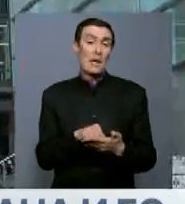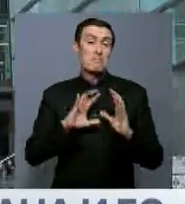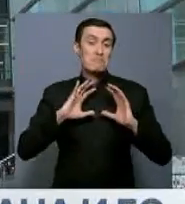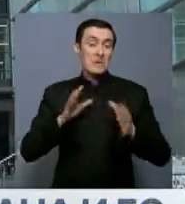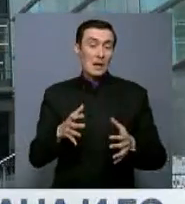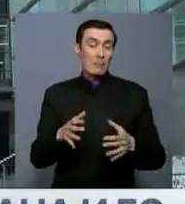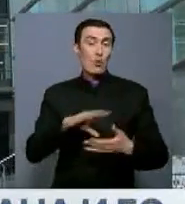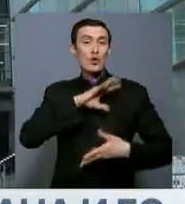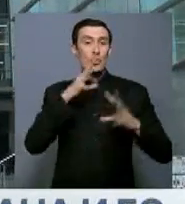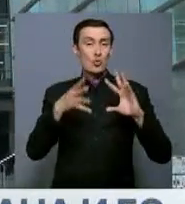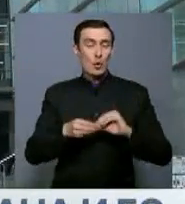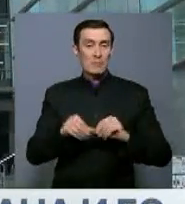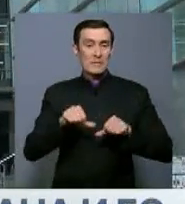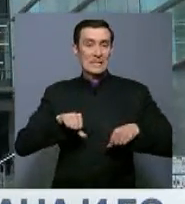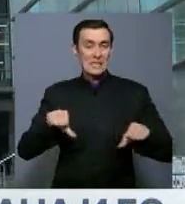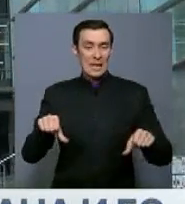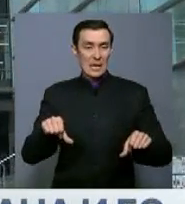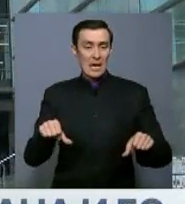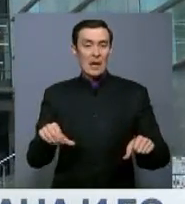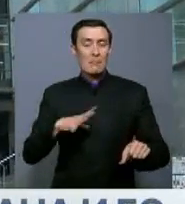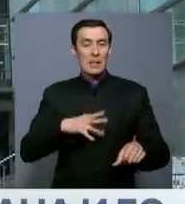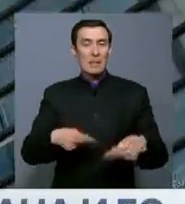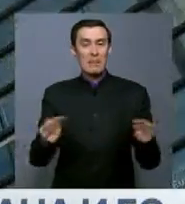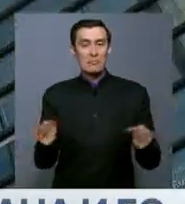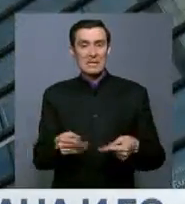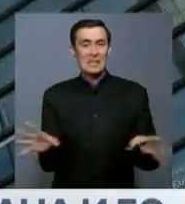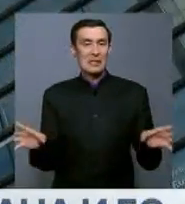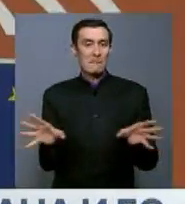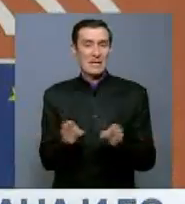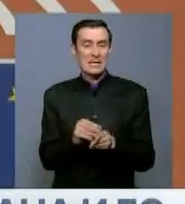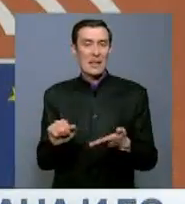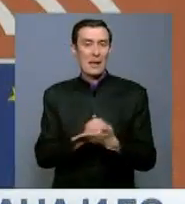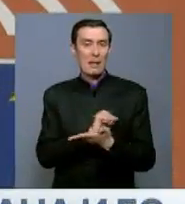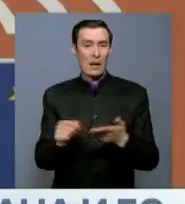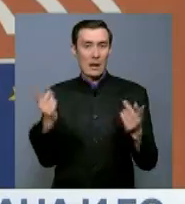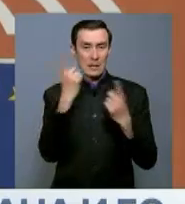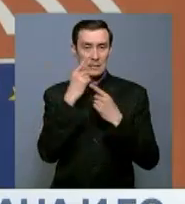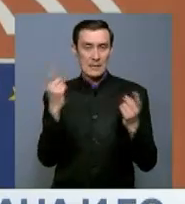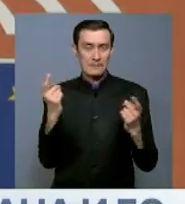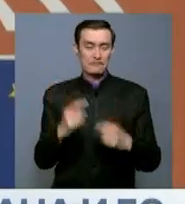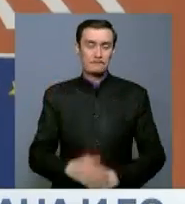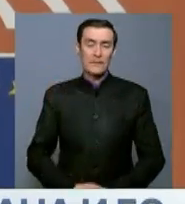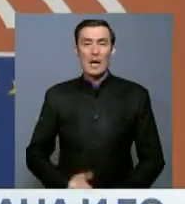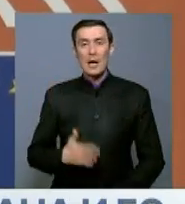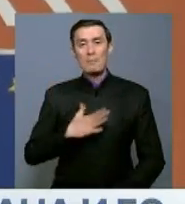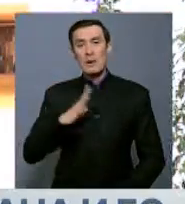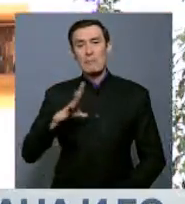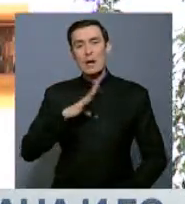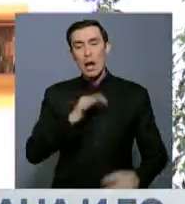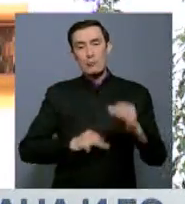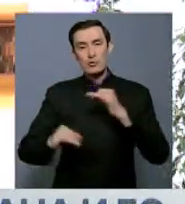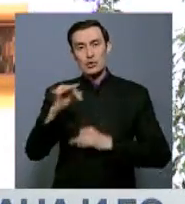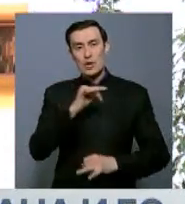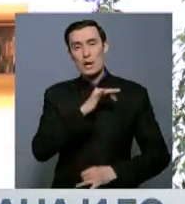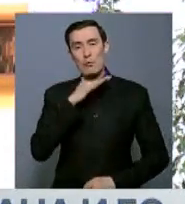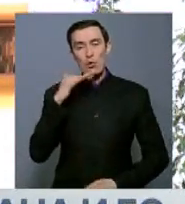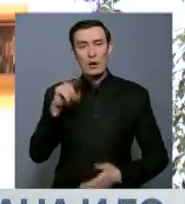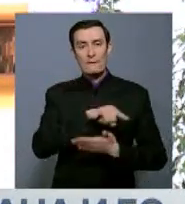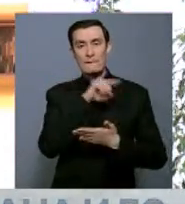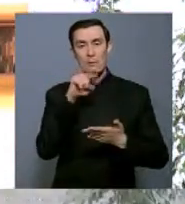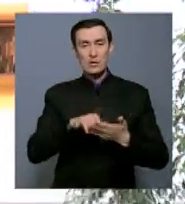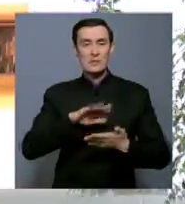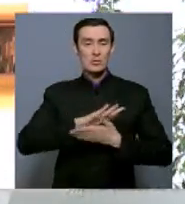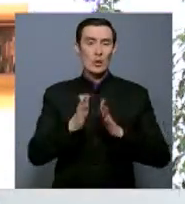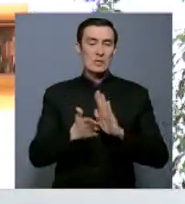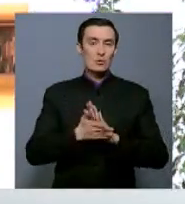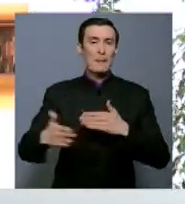По итогам заседания принята совместная декларация. Мы обсудили широкий круг вопросов, связанных с ситуацией